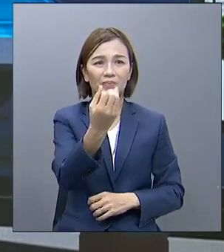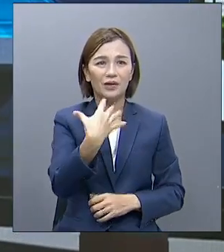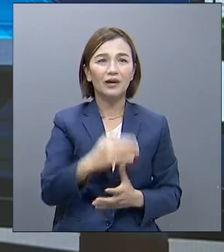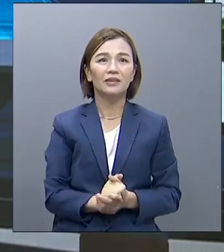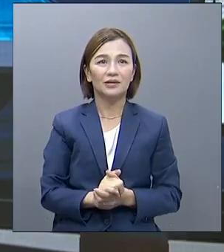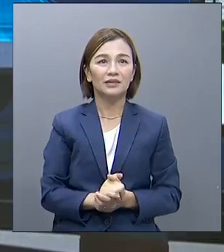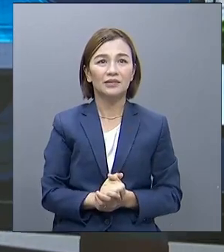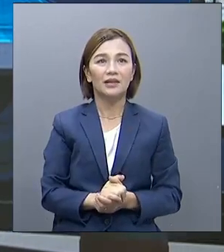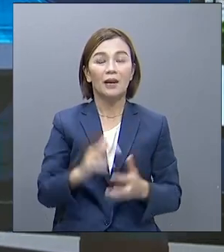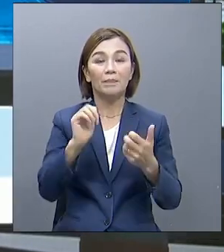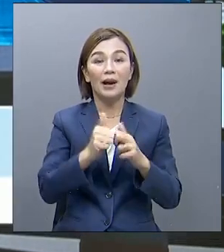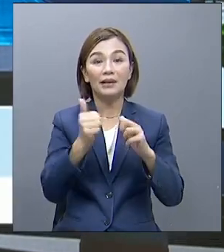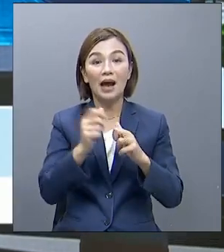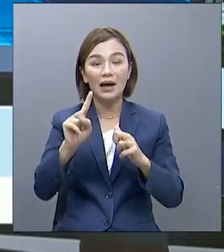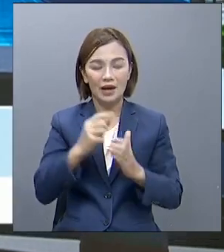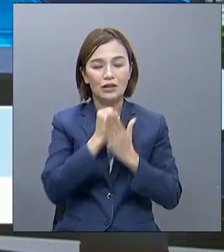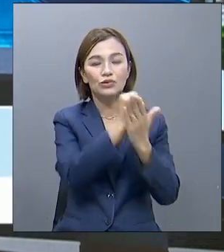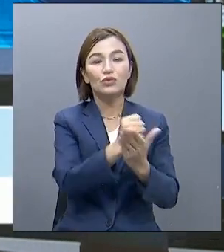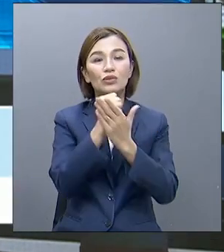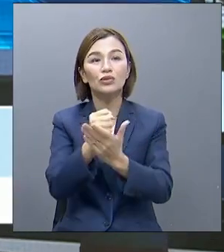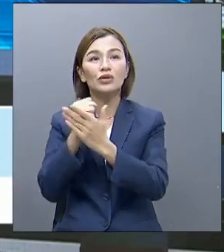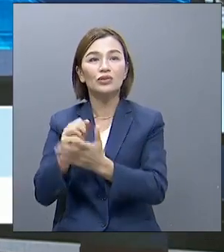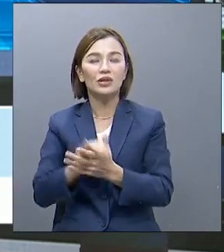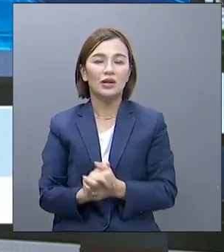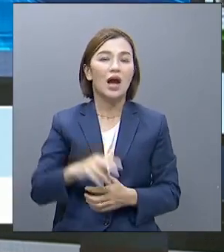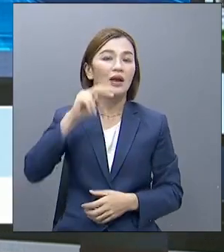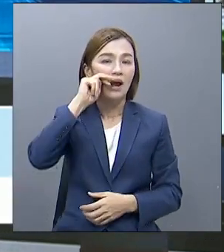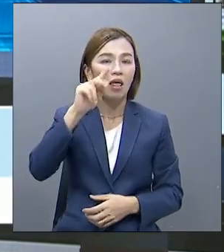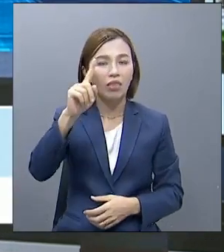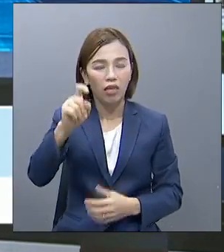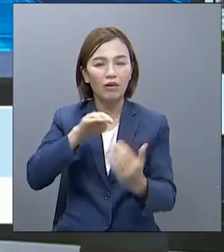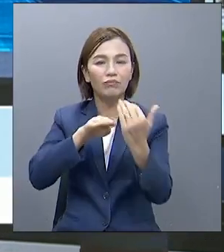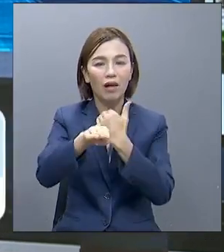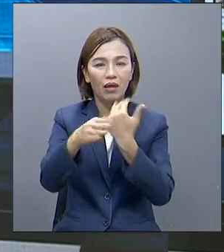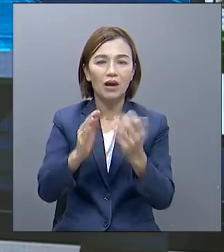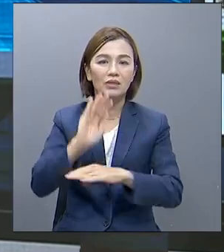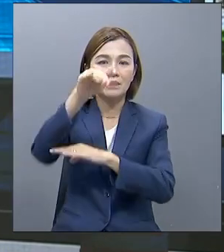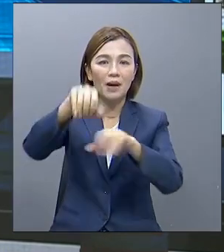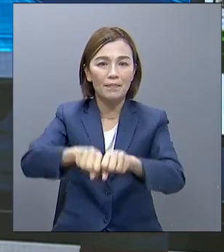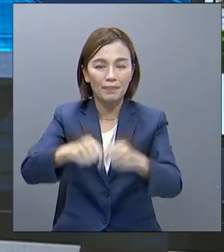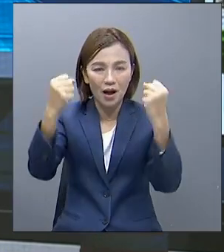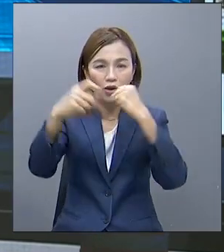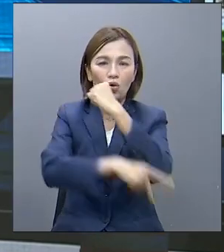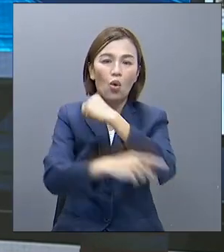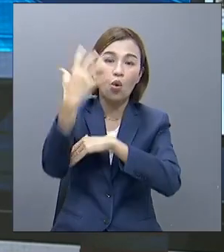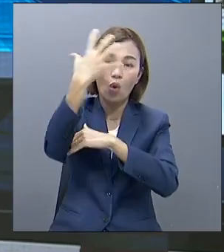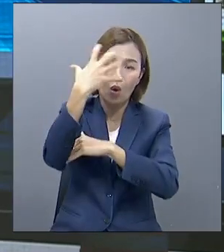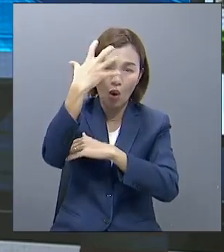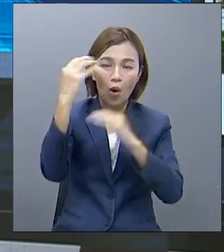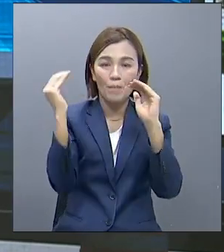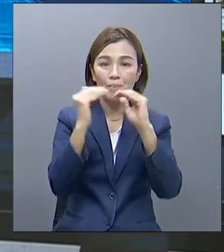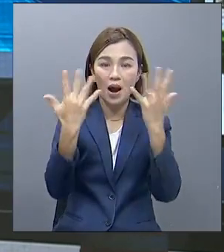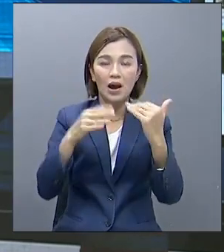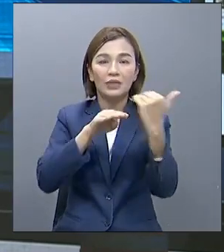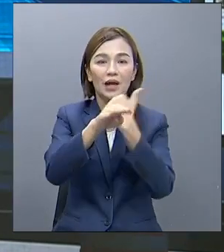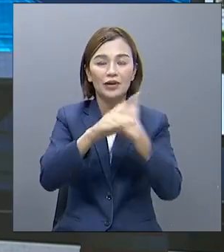เอี่ยมสุวรรณมีปัญหาอุตสาห์เคลียร์ให้นะคะน้ำไม่ไหลไฟดับถนนพังสะพานชำรุดทุกหลอกทุกโกงไม่ได้รับความเป็นธรรมถนนช่วงไห